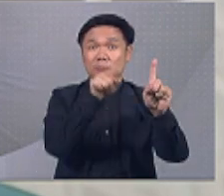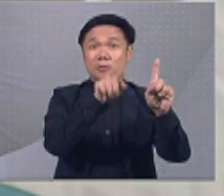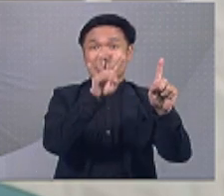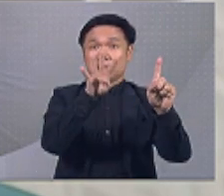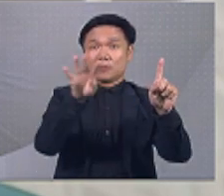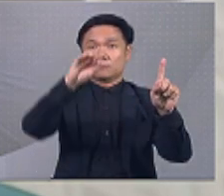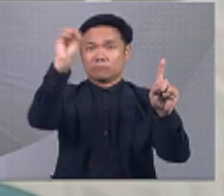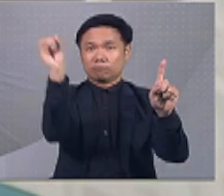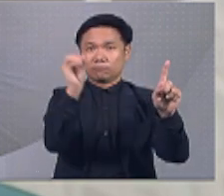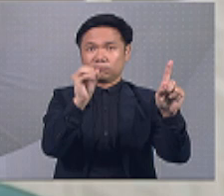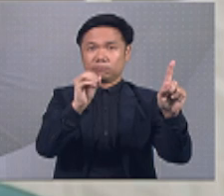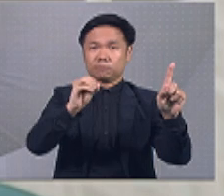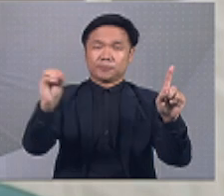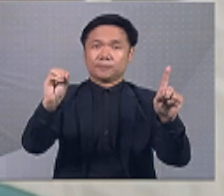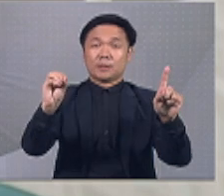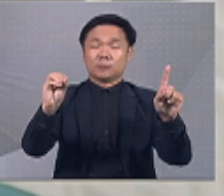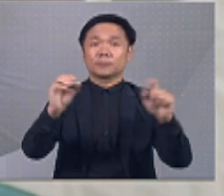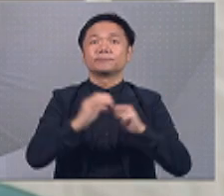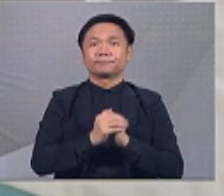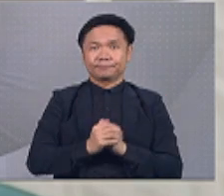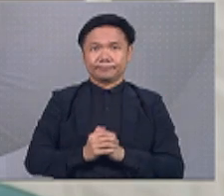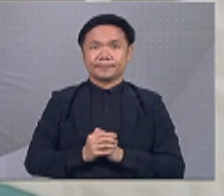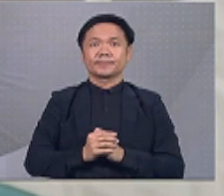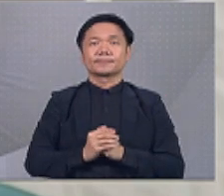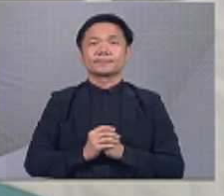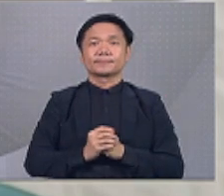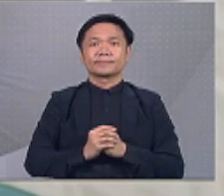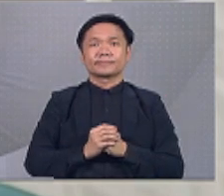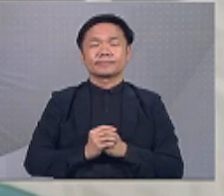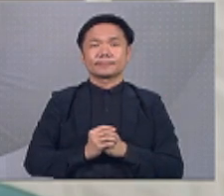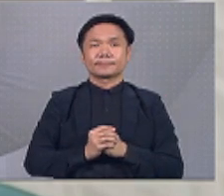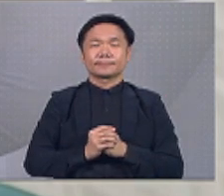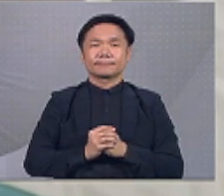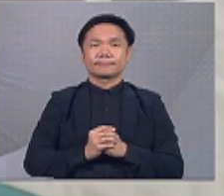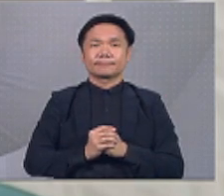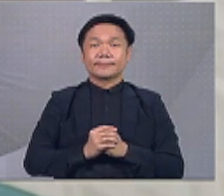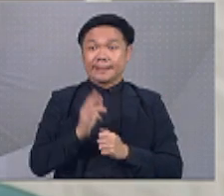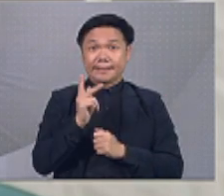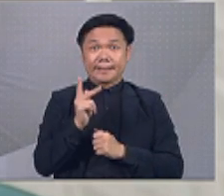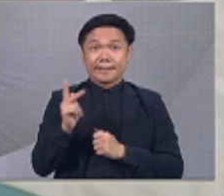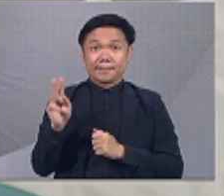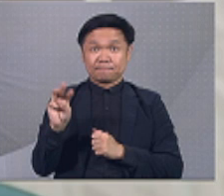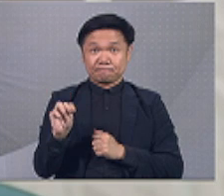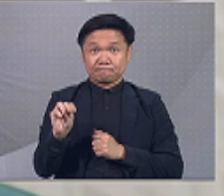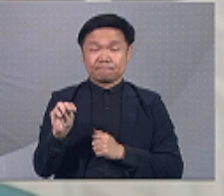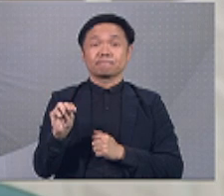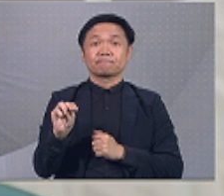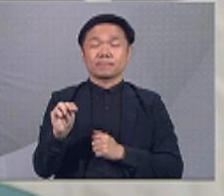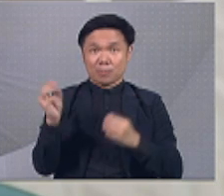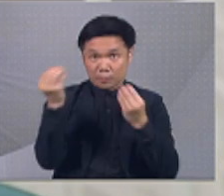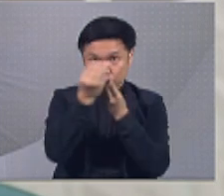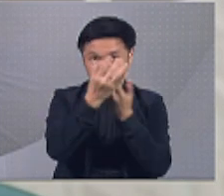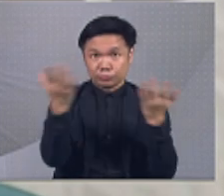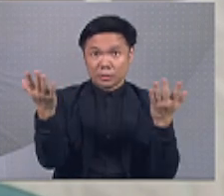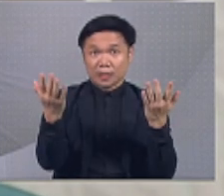400 lebar jumlah keseluruhan cash Kementerian Kesehatan ini memaklumkan state segini